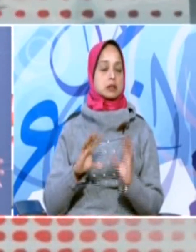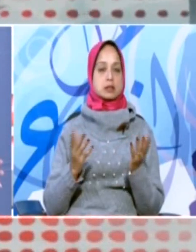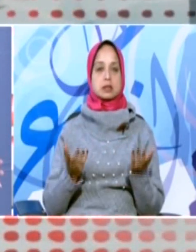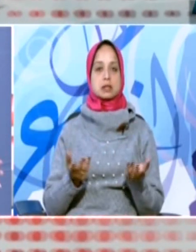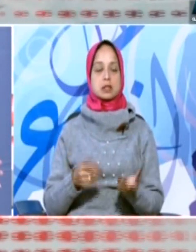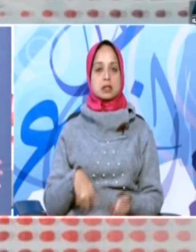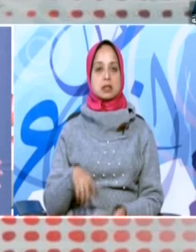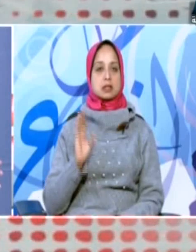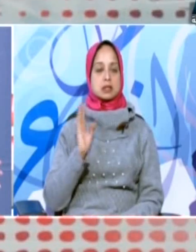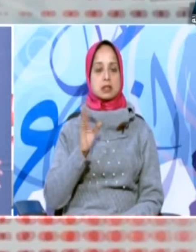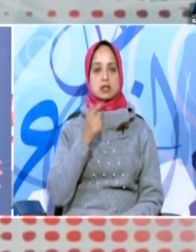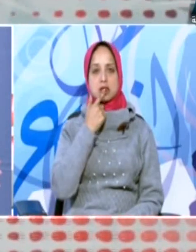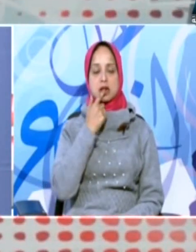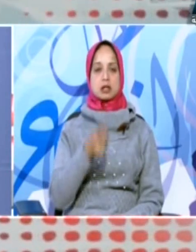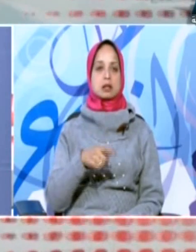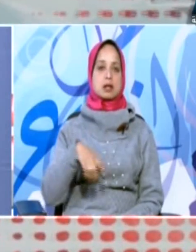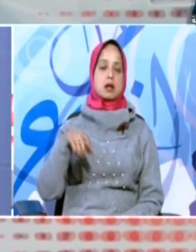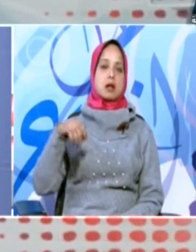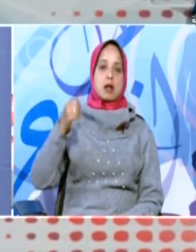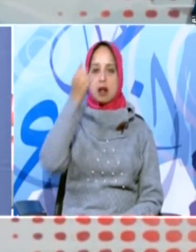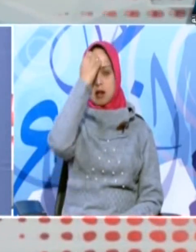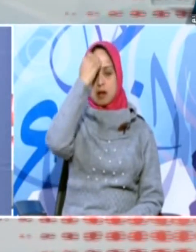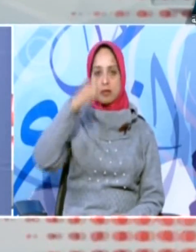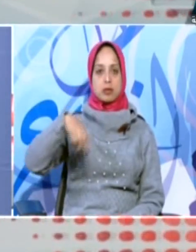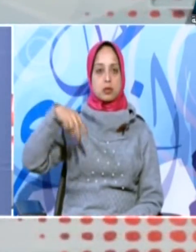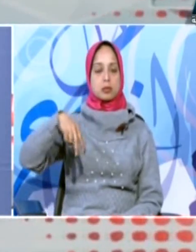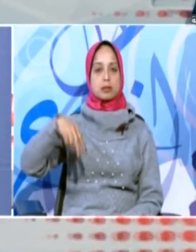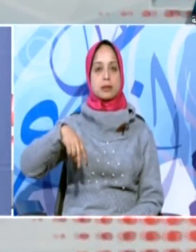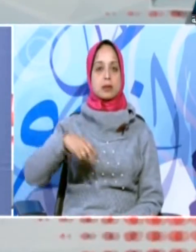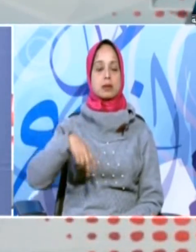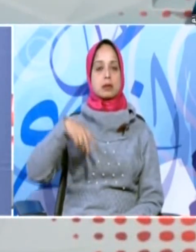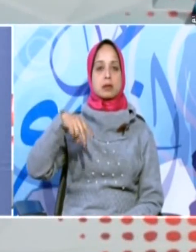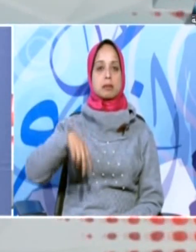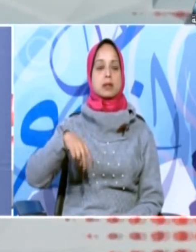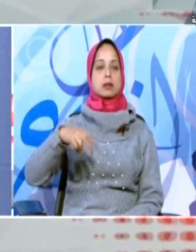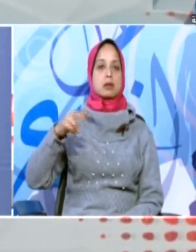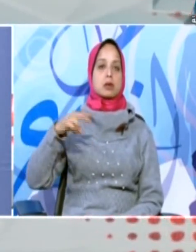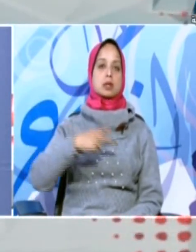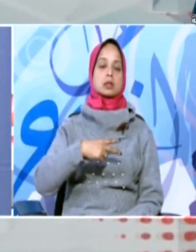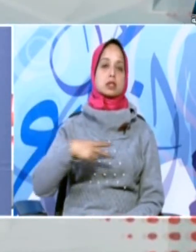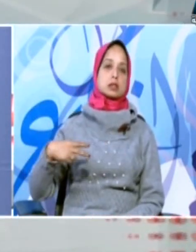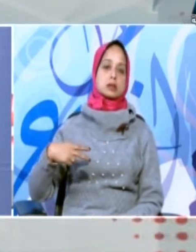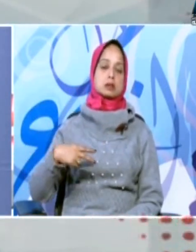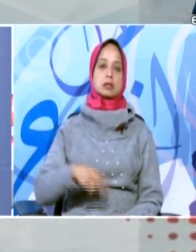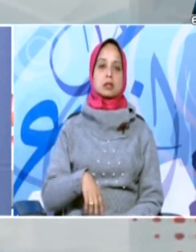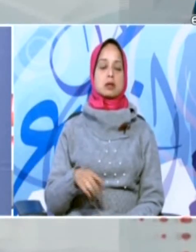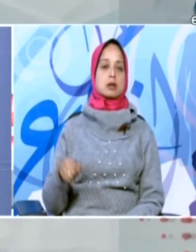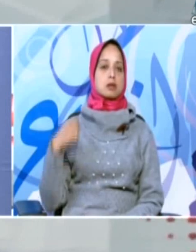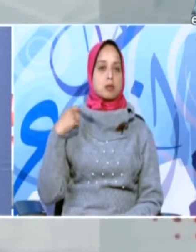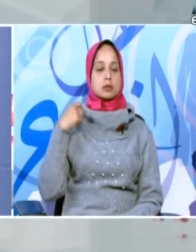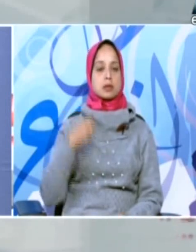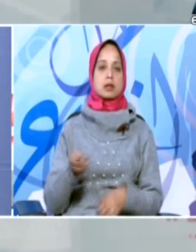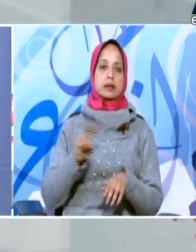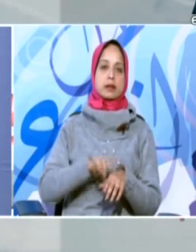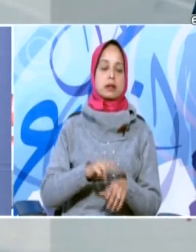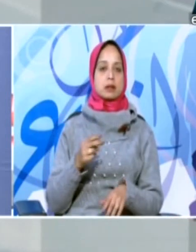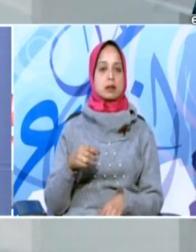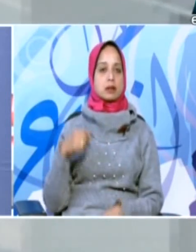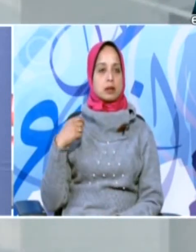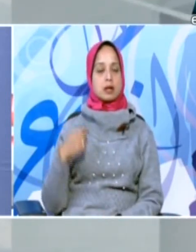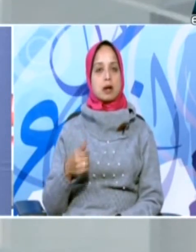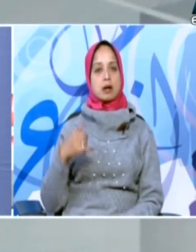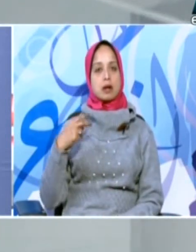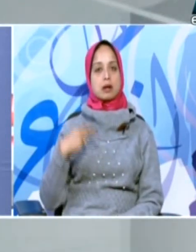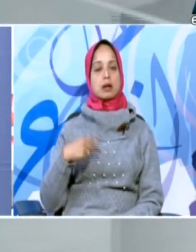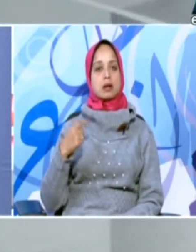مشيت 1829 من 28، جت وزاره اسمها عدل يكن تاني، جت وزاره نحاس تاني اللي هو جه بعد وفاه